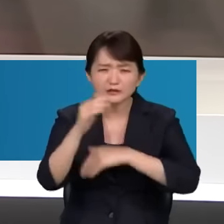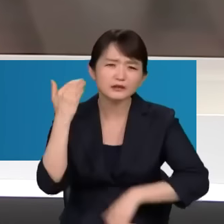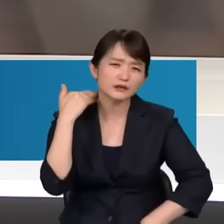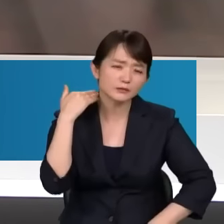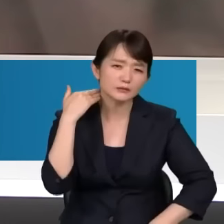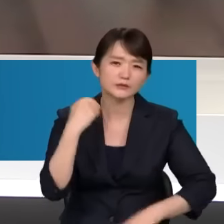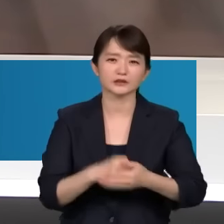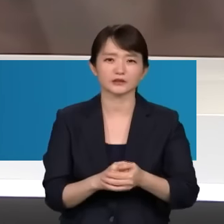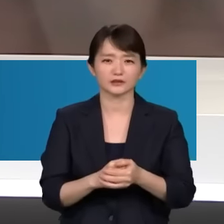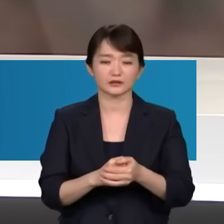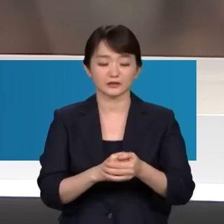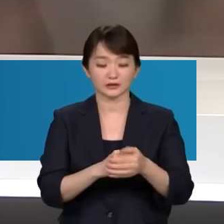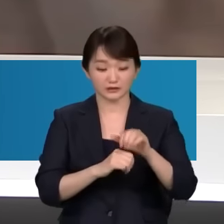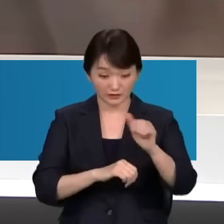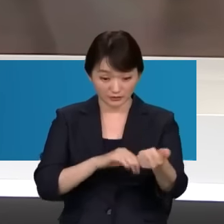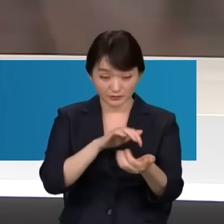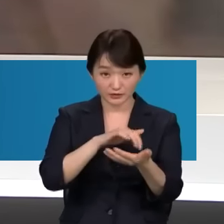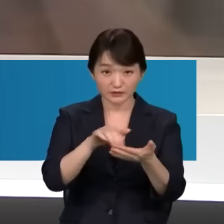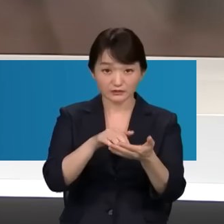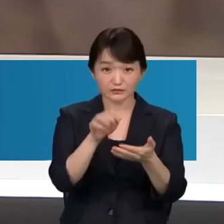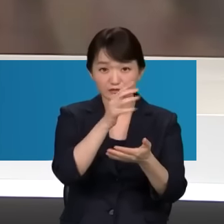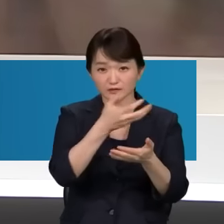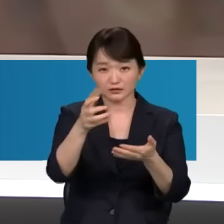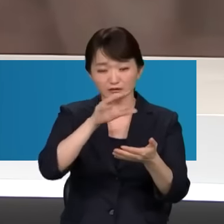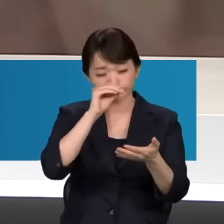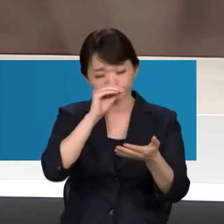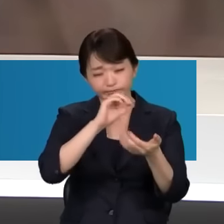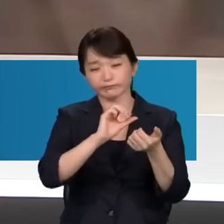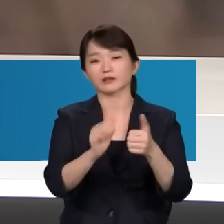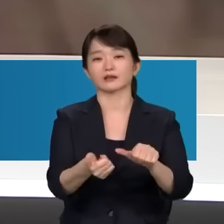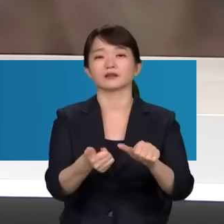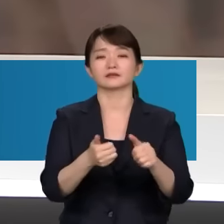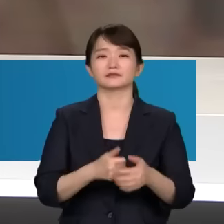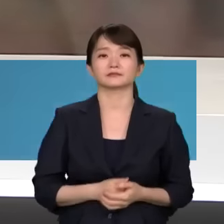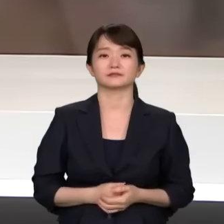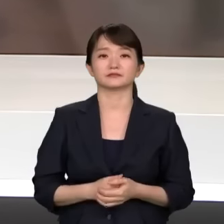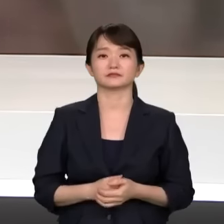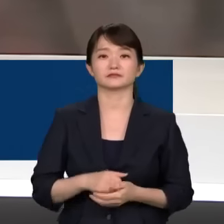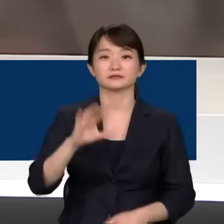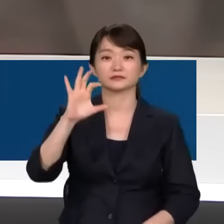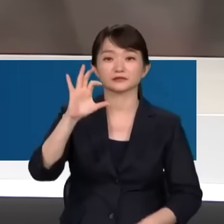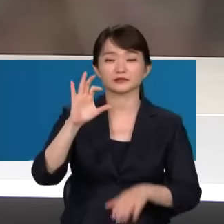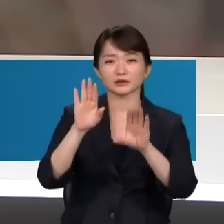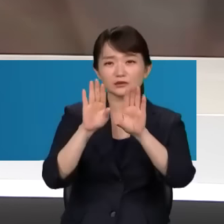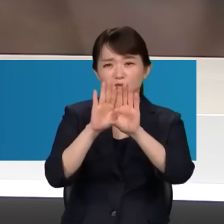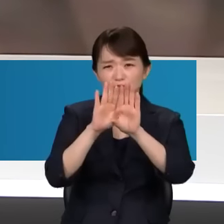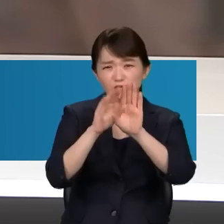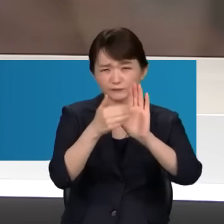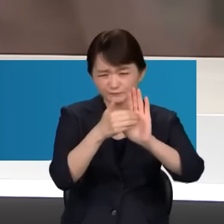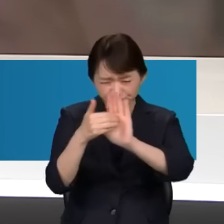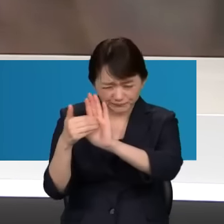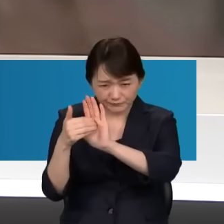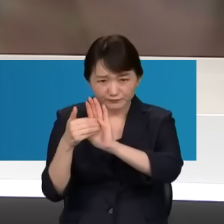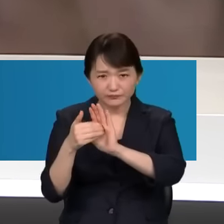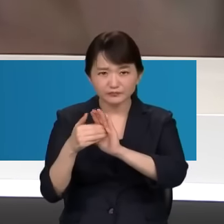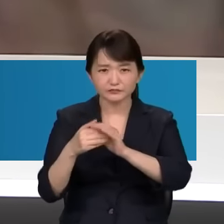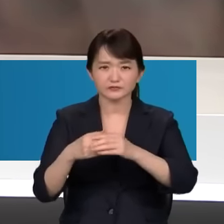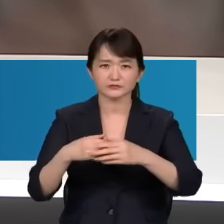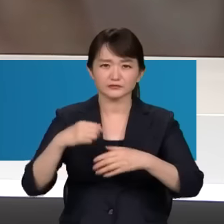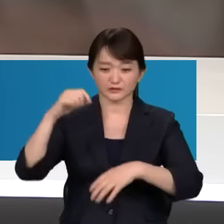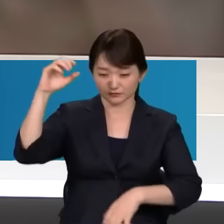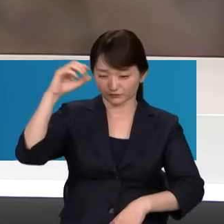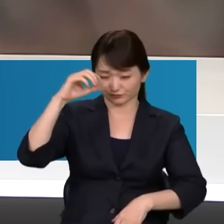발견된 사망자들은 모두 연기에 질식해 숨졌습니다. 반면 화장실 문틈을 막고 샤워기 물을 맞으며